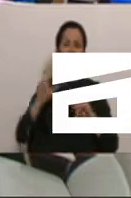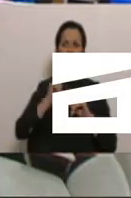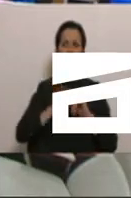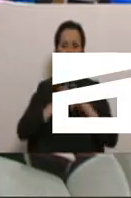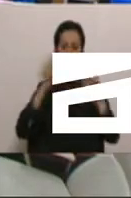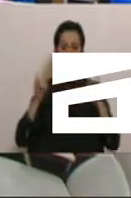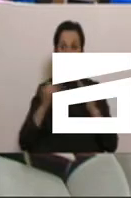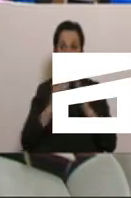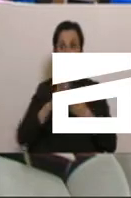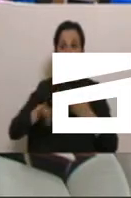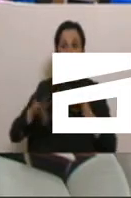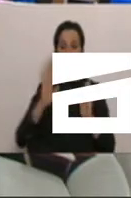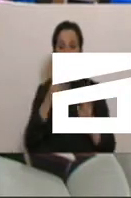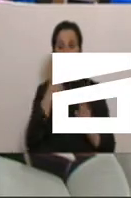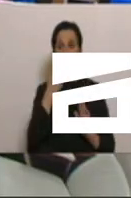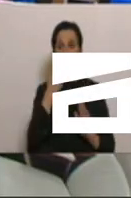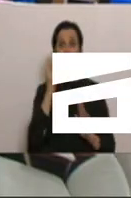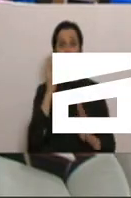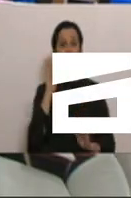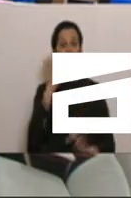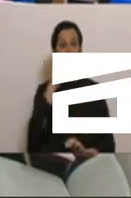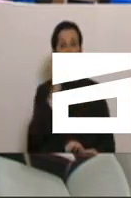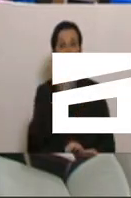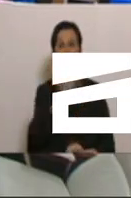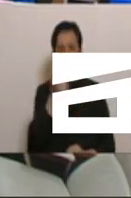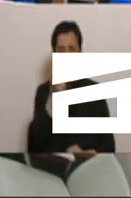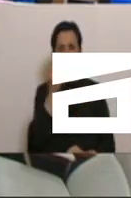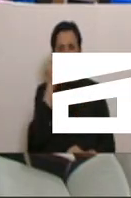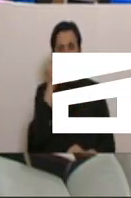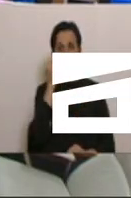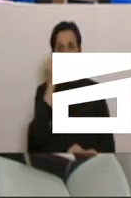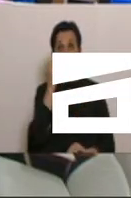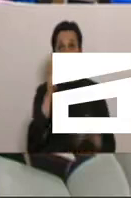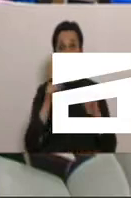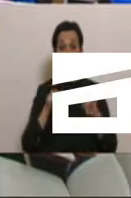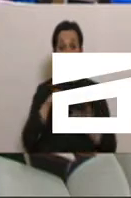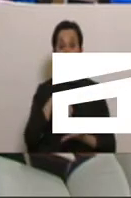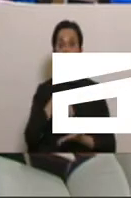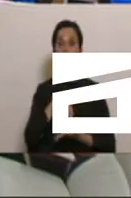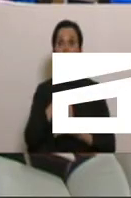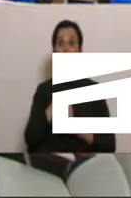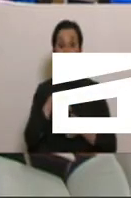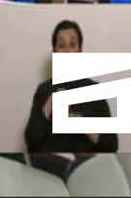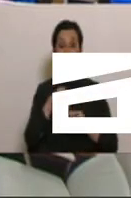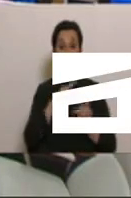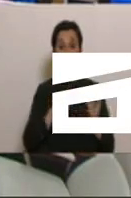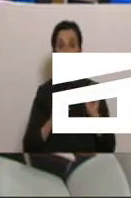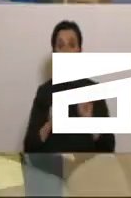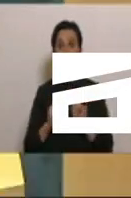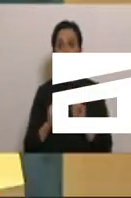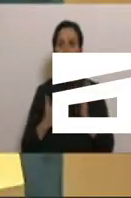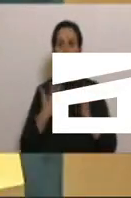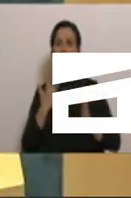ყოველას ვინც ახლა მისმენს ძალიან კარგად ესმის, რომ ამ ტრიბუნასთან მოსასვლელად